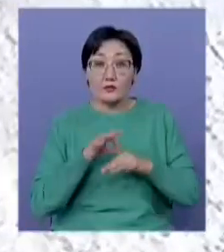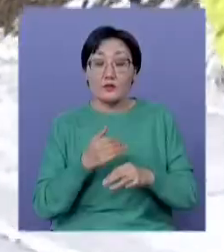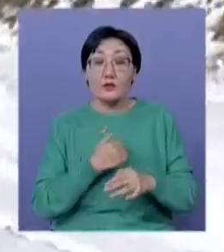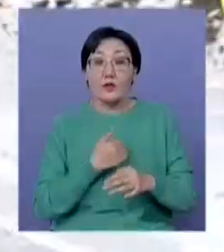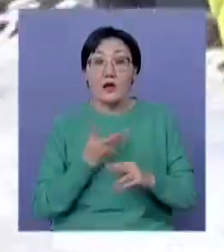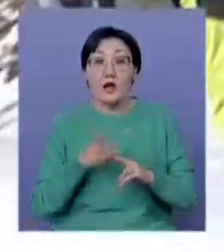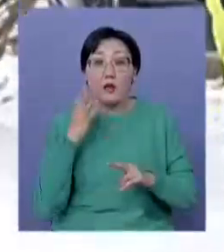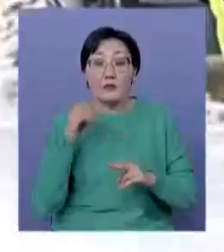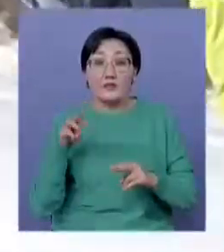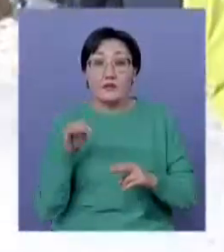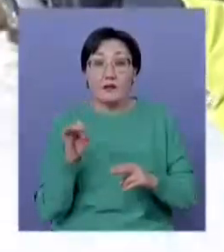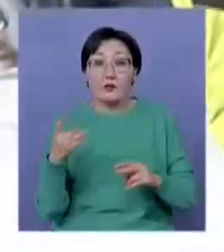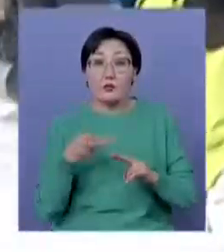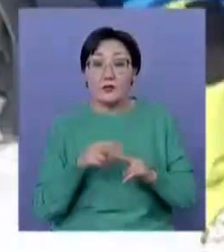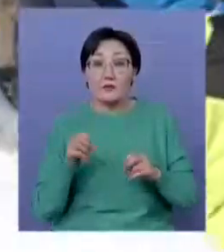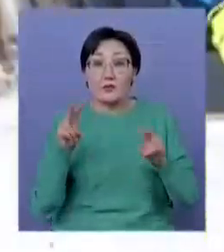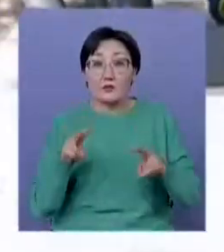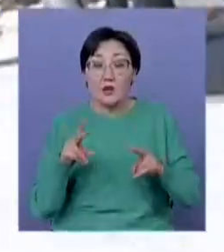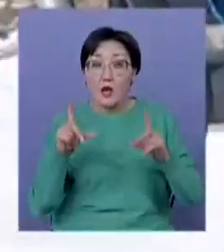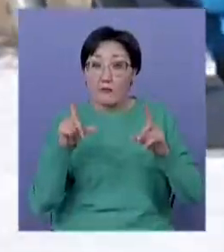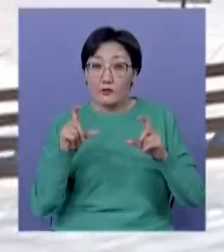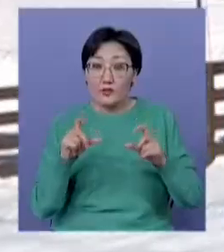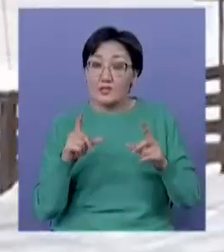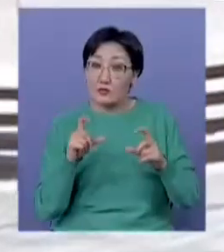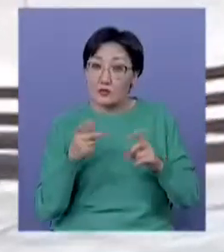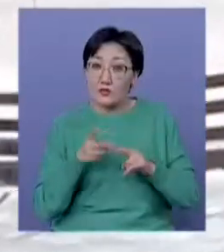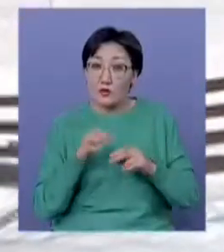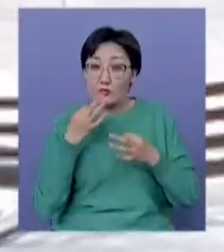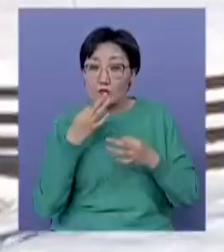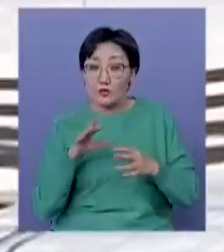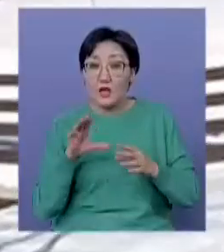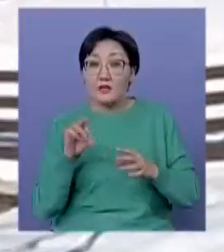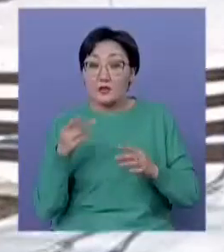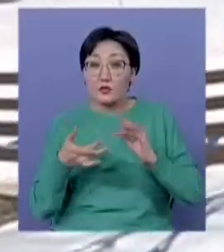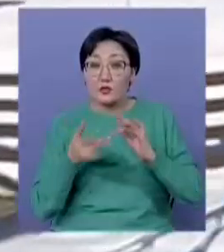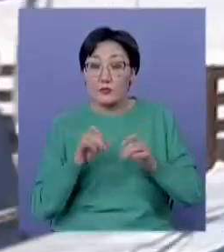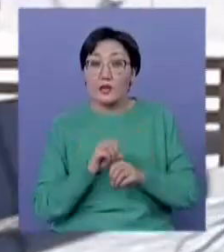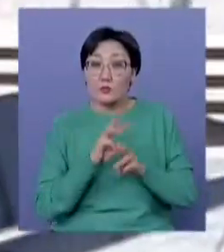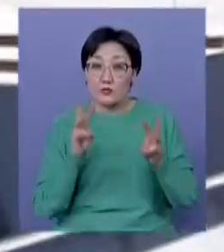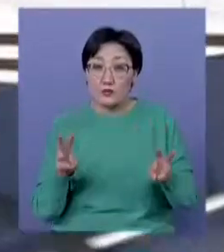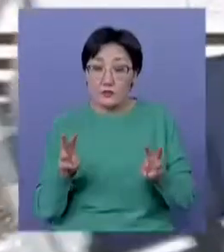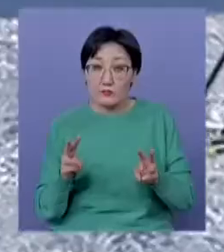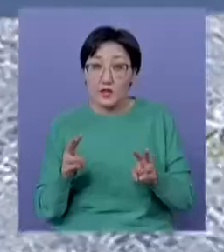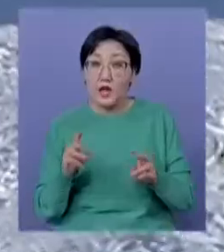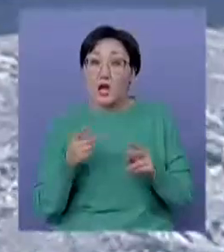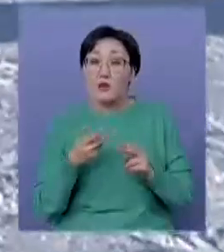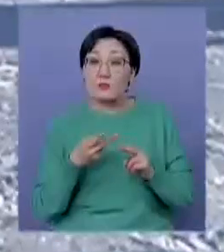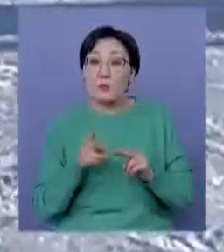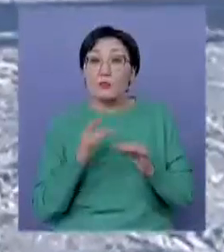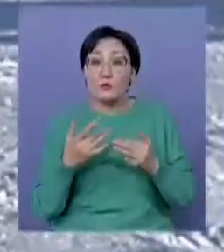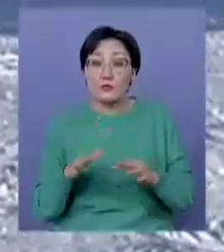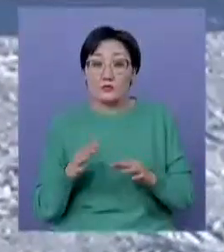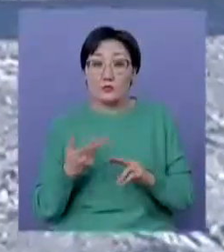Келушілерге Алма ТВ мен Евроспорт дайындаған арнайы фотозонада суретке түсіп, кез келген әлеуметтік желіге Алма ТВ Евроспорт хэштегімен жүктесе